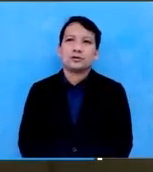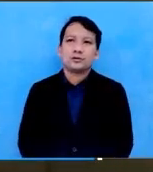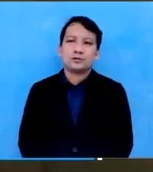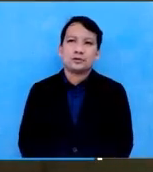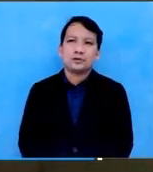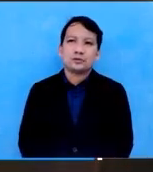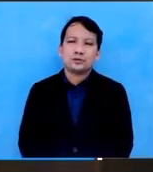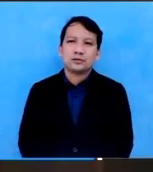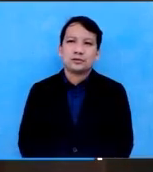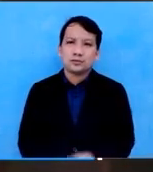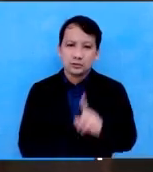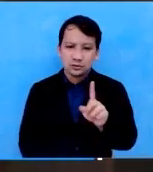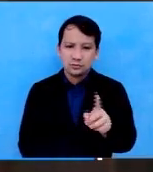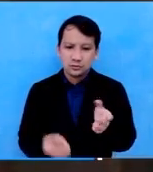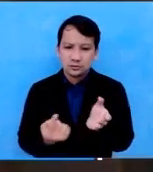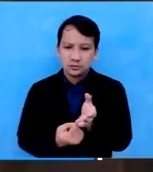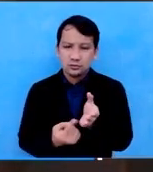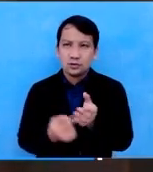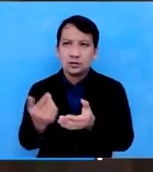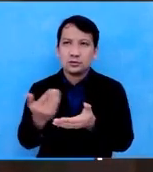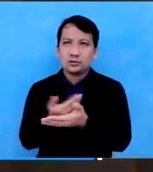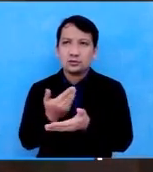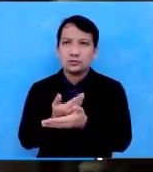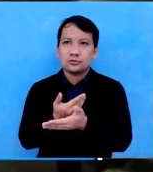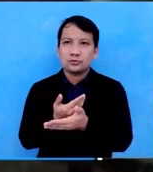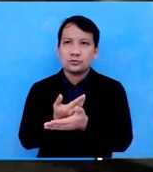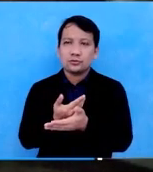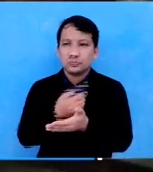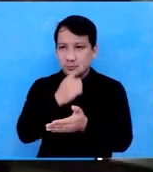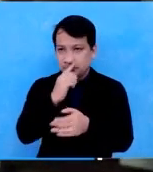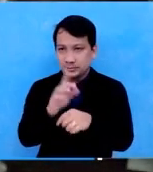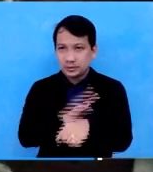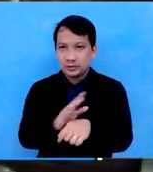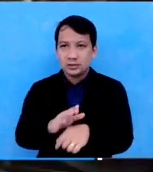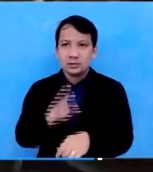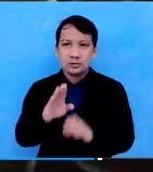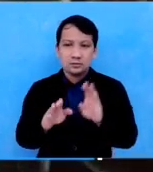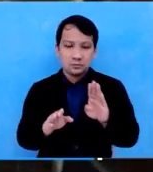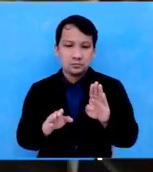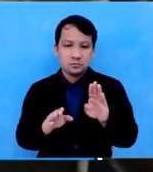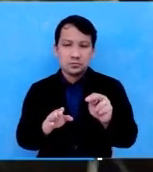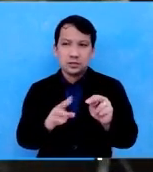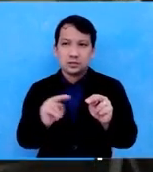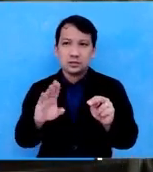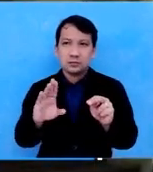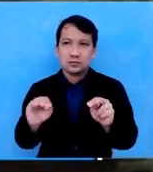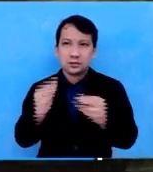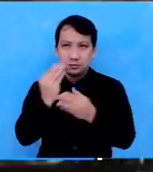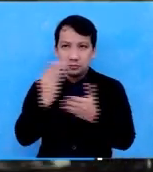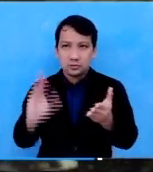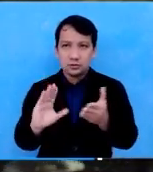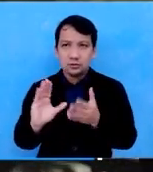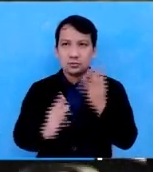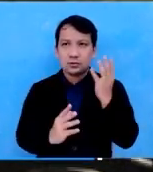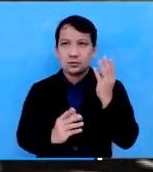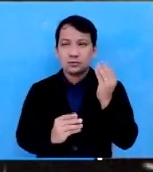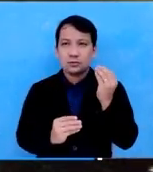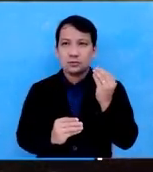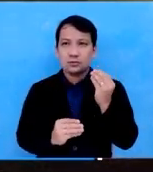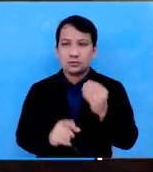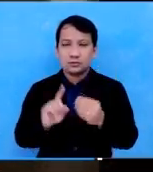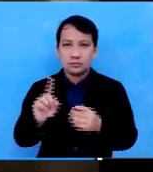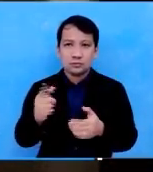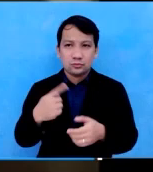Isa pang pinag-usapan ng latest music video ng folk pop band na Ben and Ben para sa kanilang latest single na The Ones We